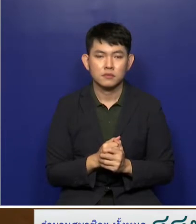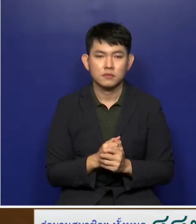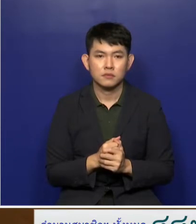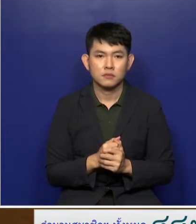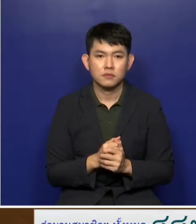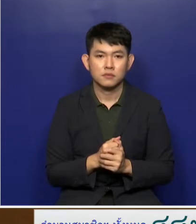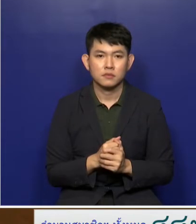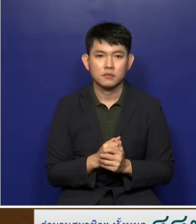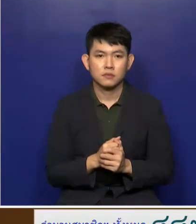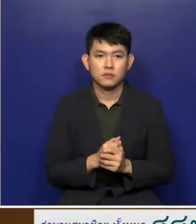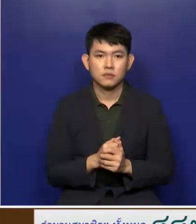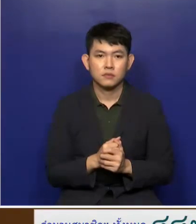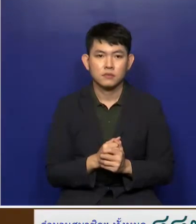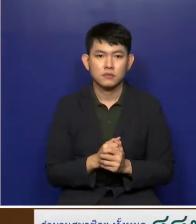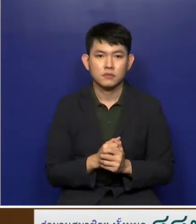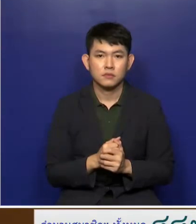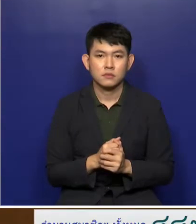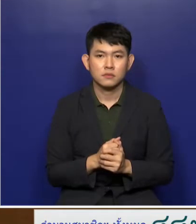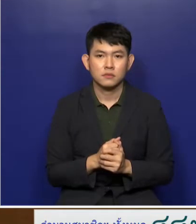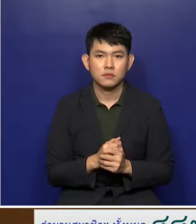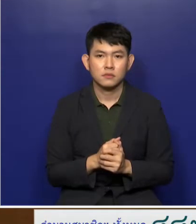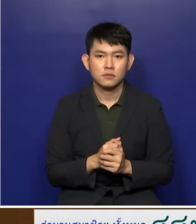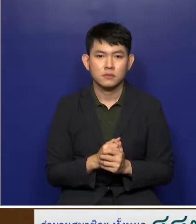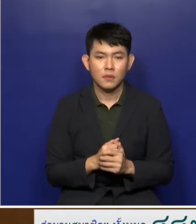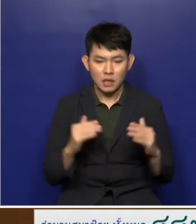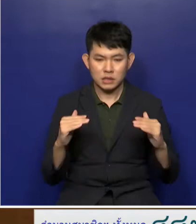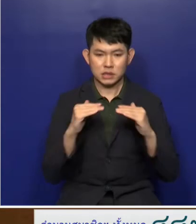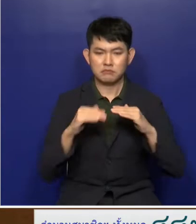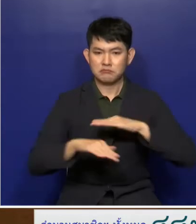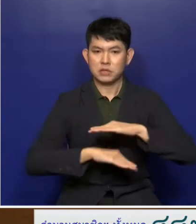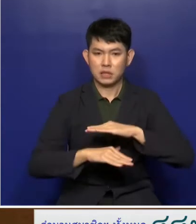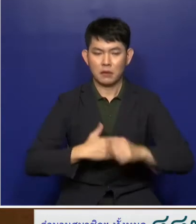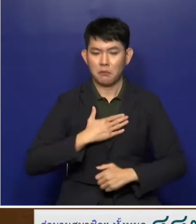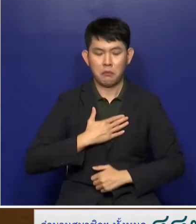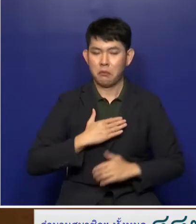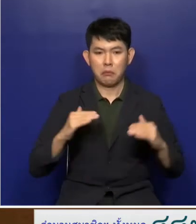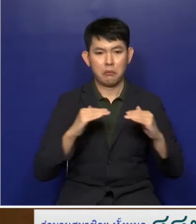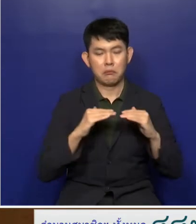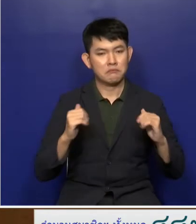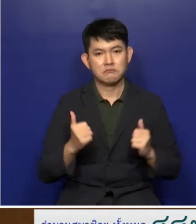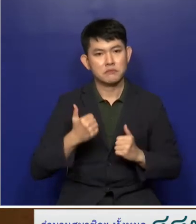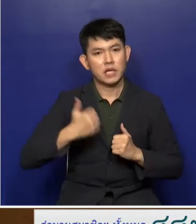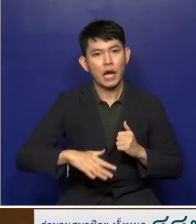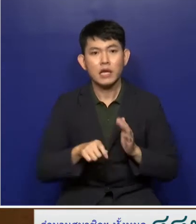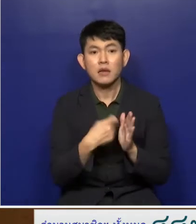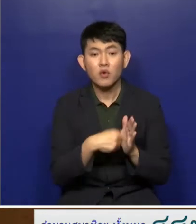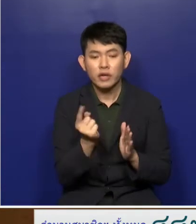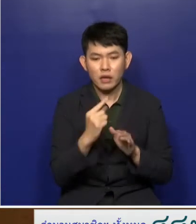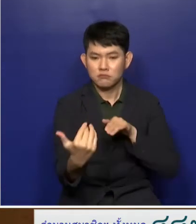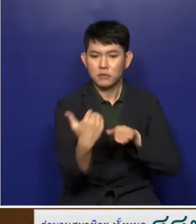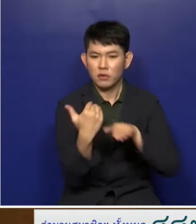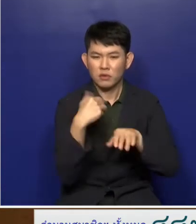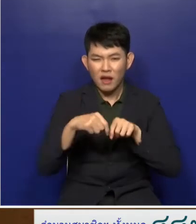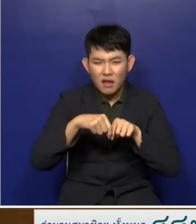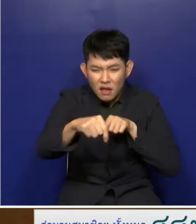สิทธิ์ของการได้รับสาธารณูปโภคขั้นพื้นฐานนะครับแค่8กิโลเมตรครับท่านประธานครับภาพที่จากที่ท่